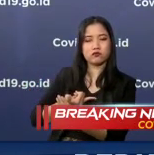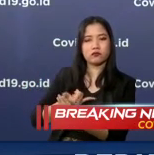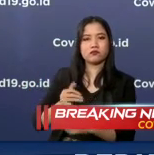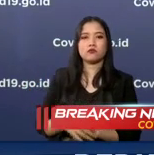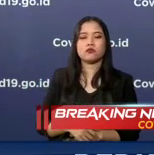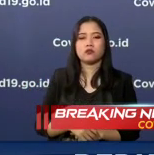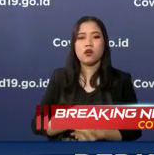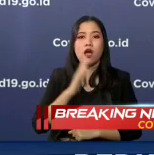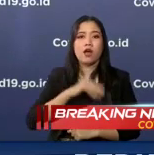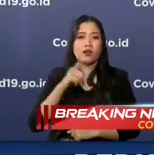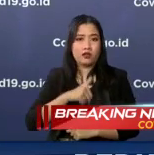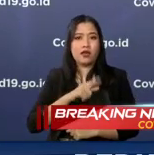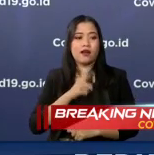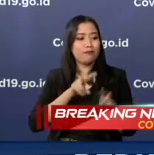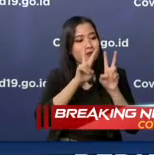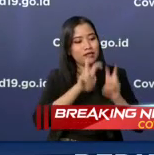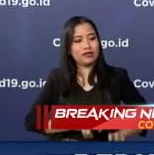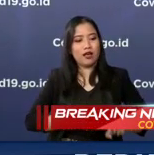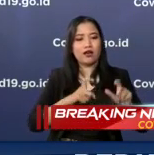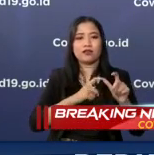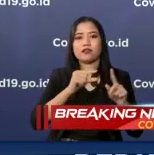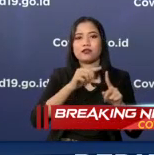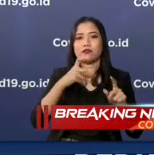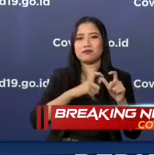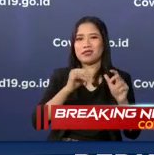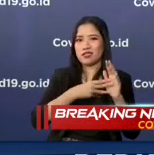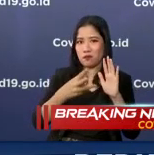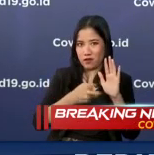kita telah melakukan pemeriksaan spesimen sebanyak